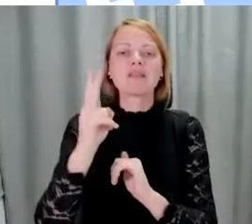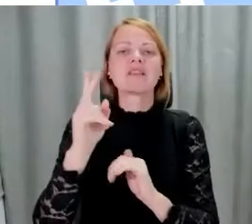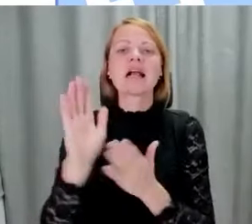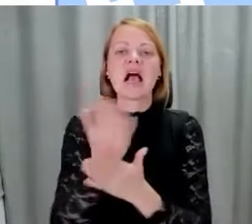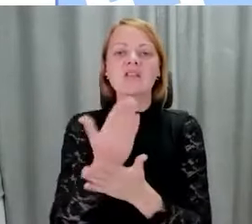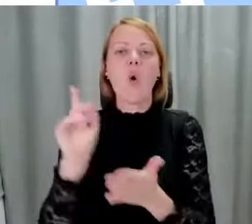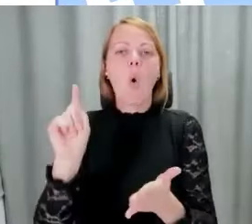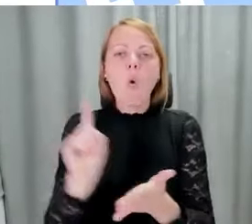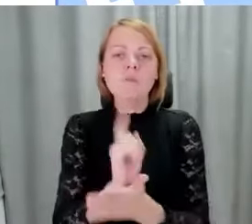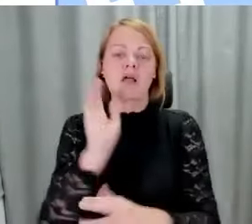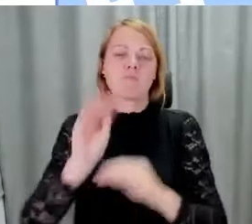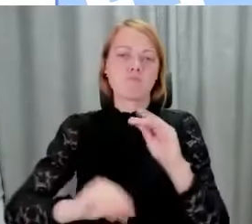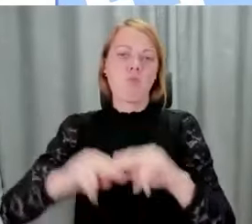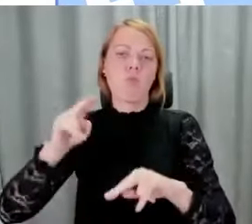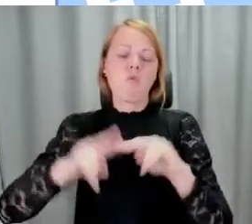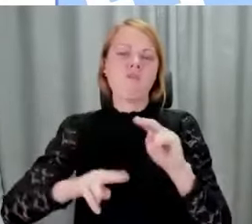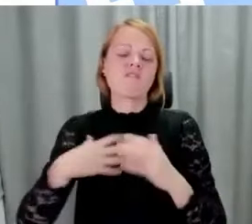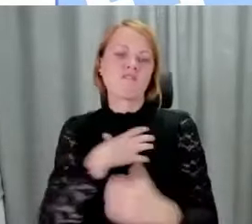jābūvē.